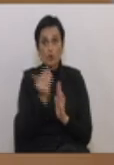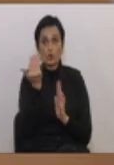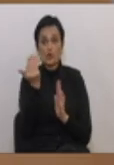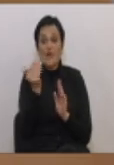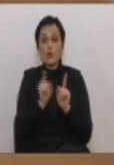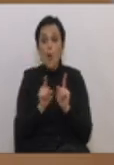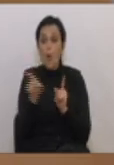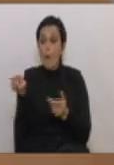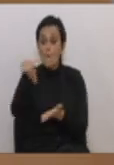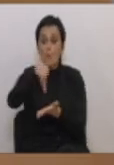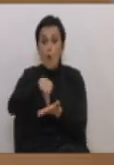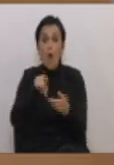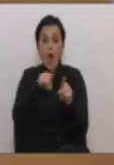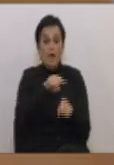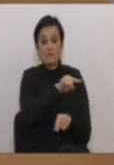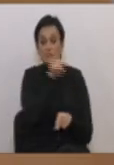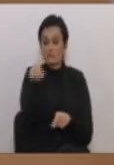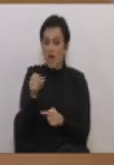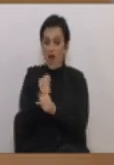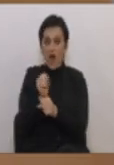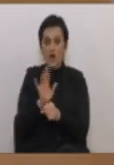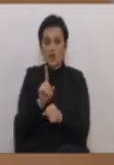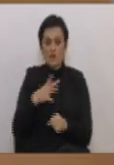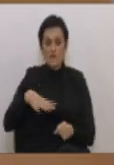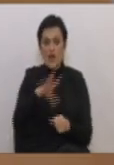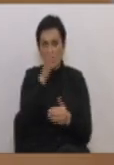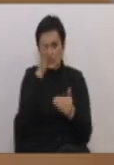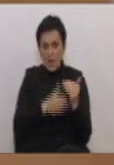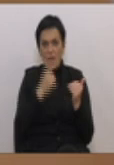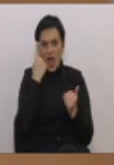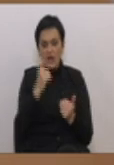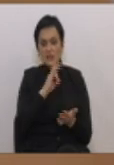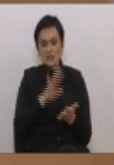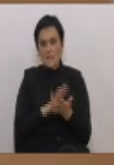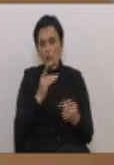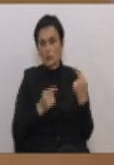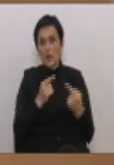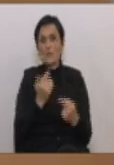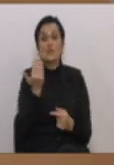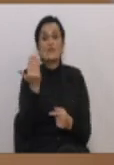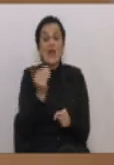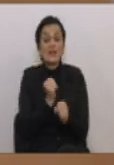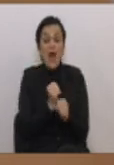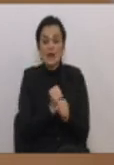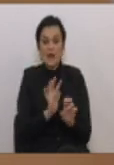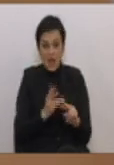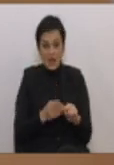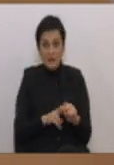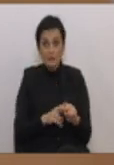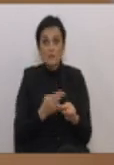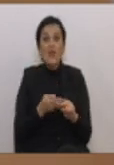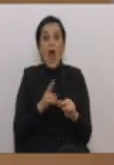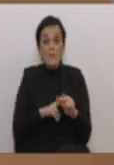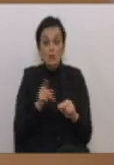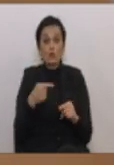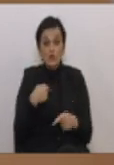ოპოზიციაში იქნებით, თქვა ვინმე ესეთი რამე არ გააკეთოს და ქვეყანაში დასრულდეს ერთხელ და სამუდამოდ დაპირისპირება. Მაგრამ თქვენ არ აკეთებთ, აი ამიტომ რატო გებძვით